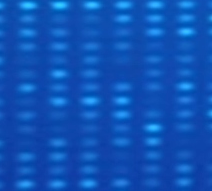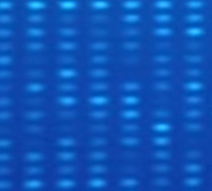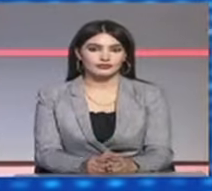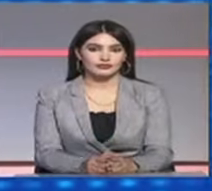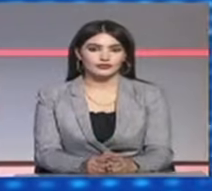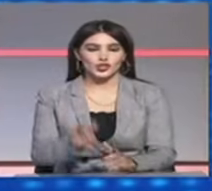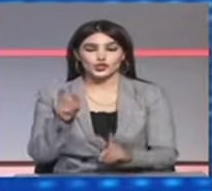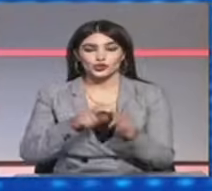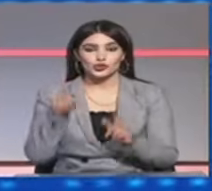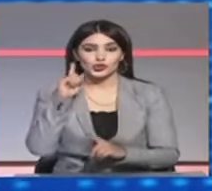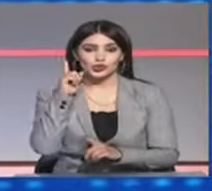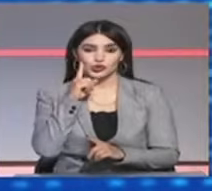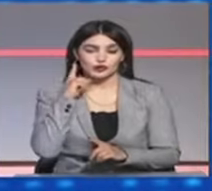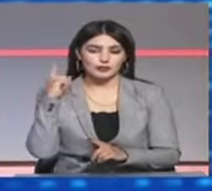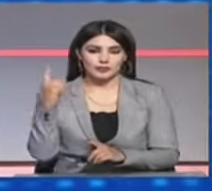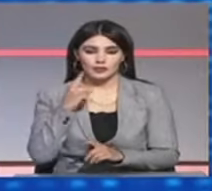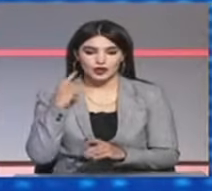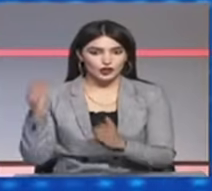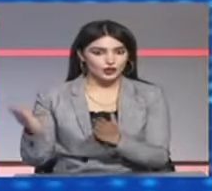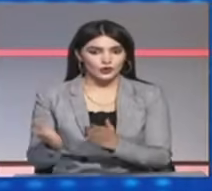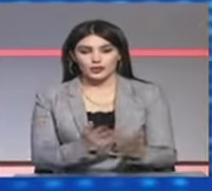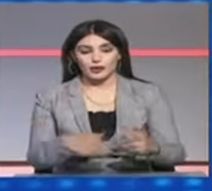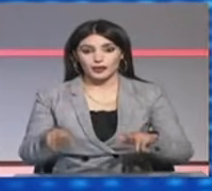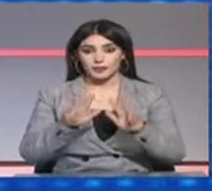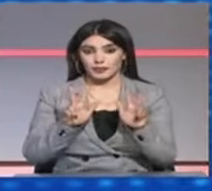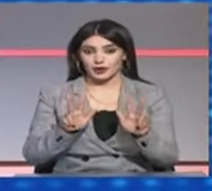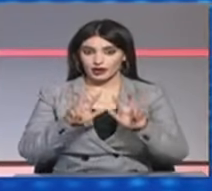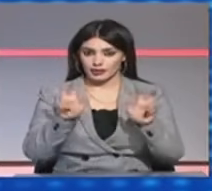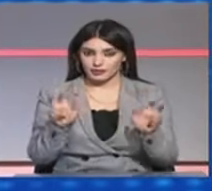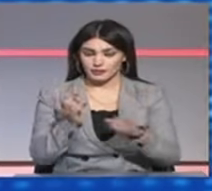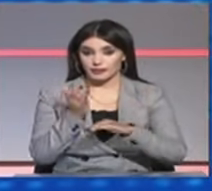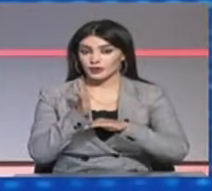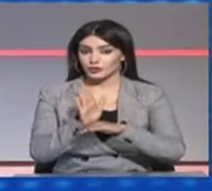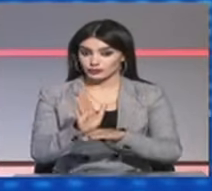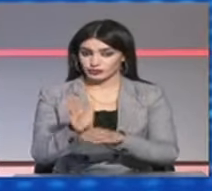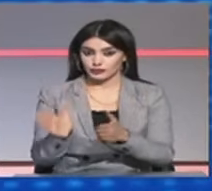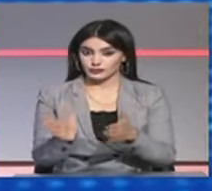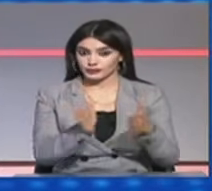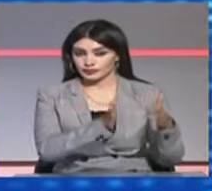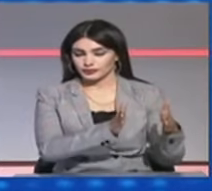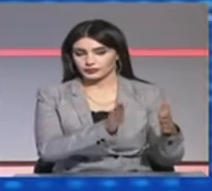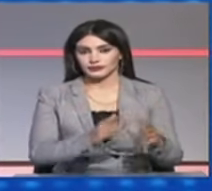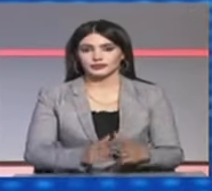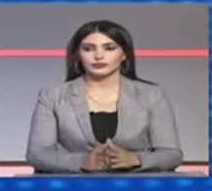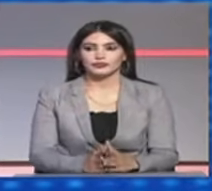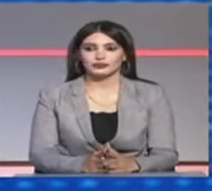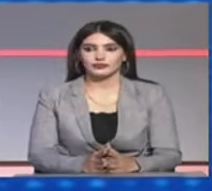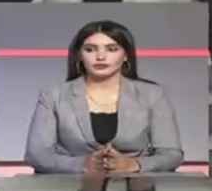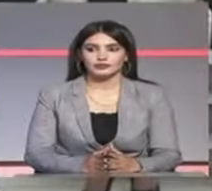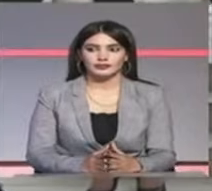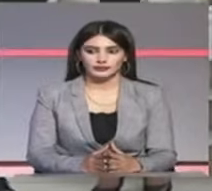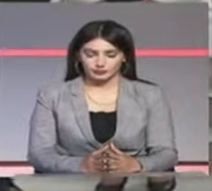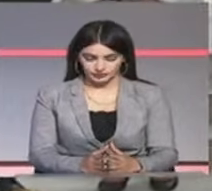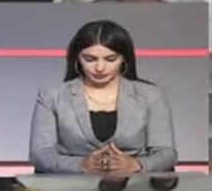مشاهدينا الكرام السلام عليكم واهلا بكم الى نشره الثامنه للاخبار ونستهلها بالعناوين